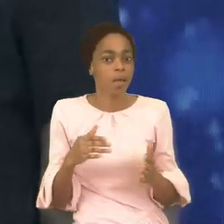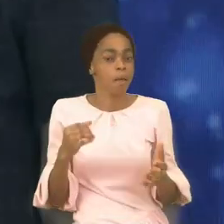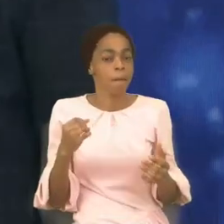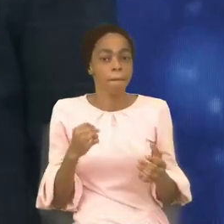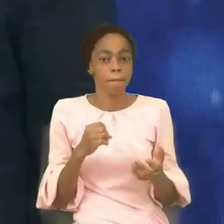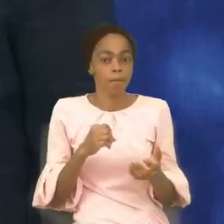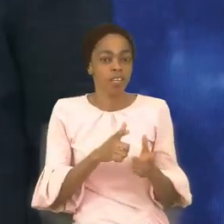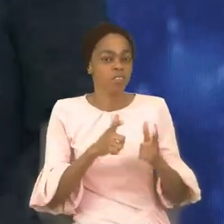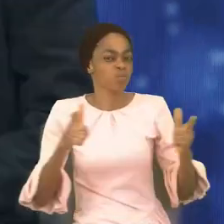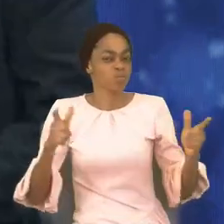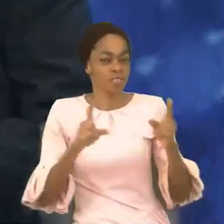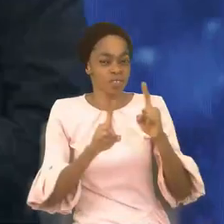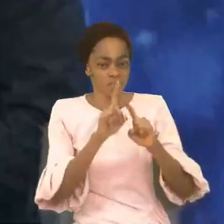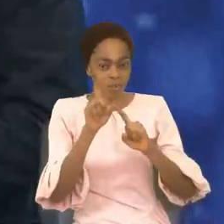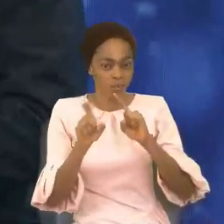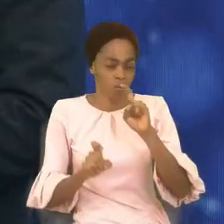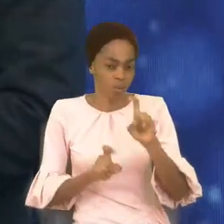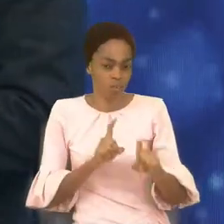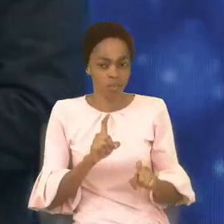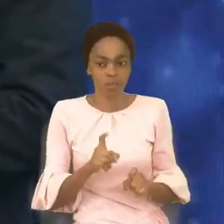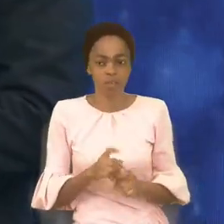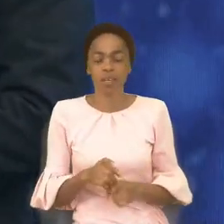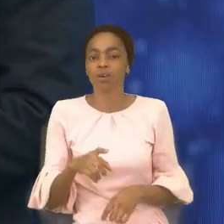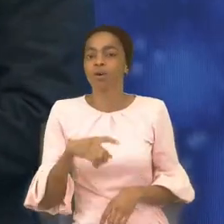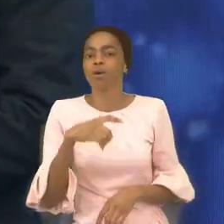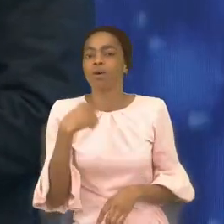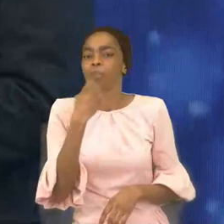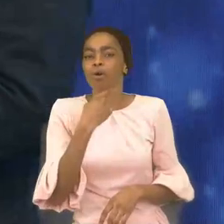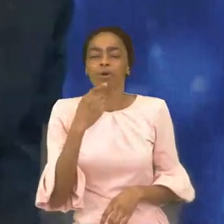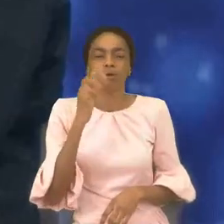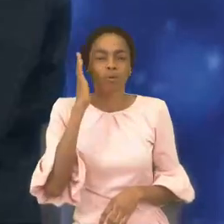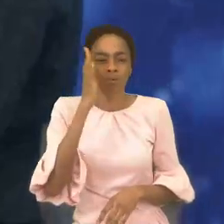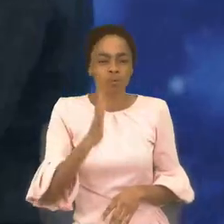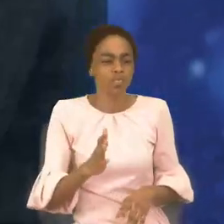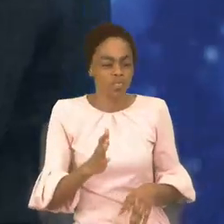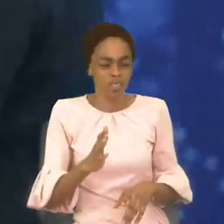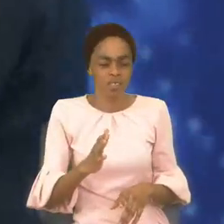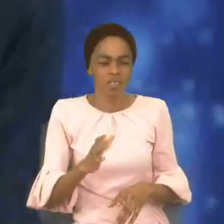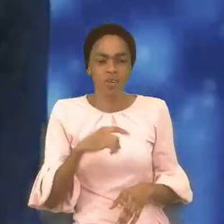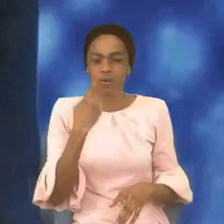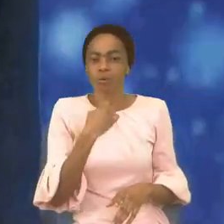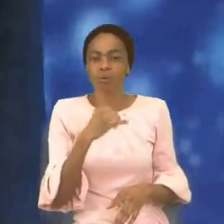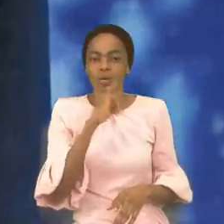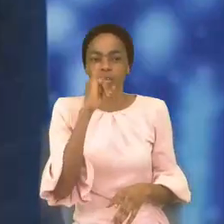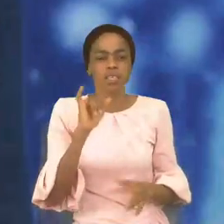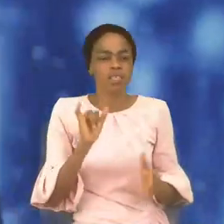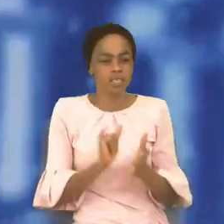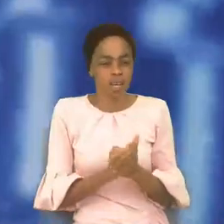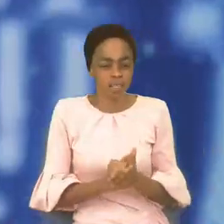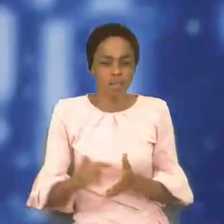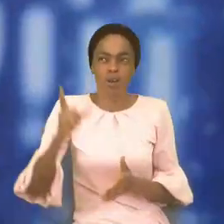une caution. Qui est ce Dieu qui peut te délivrer de ma